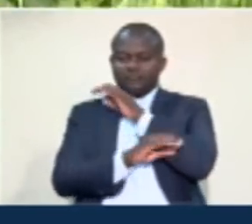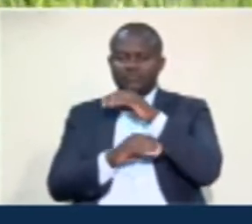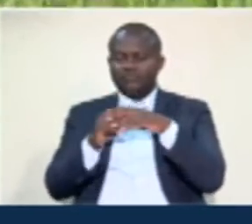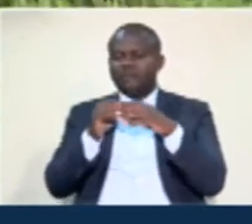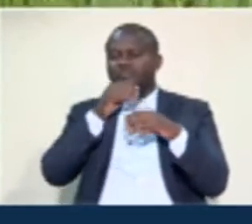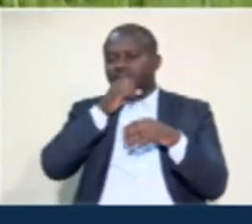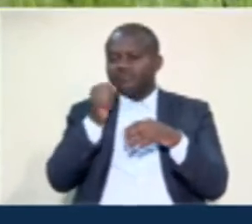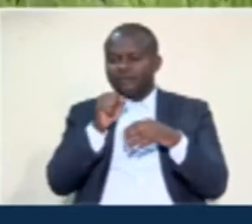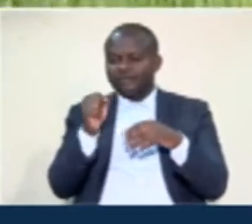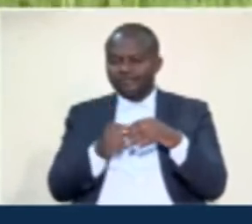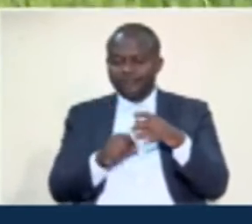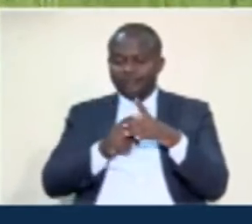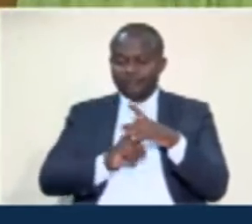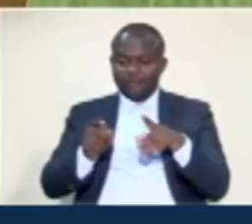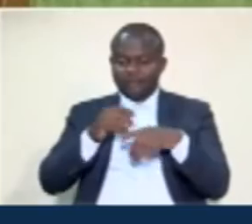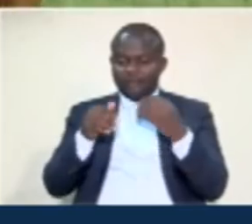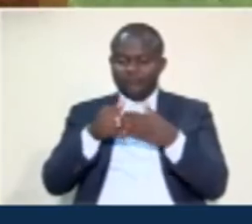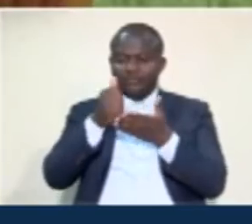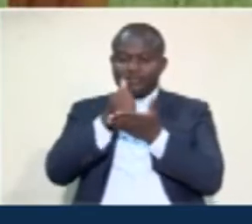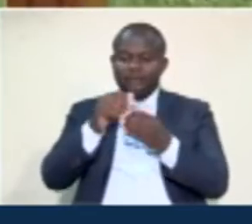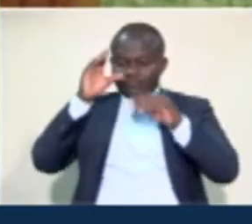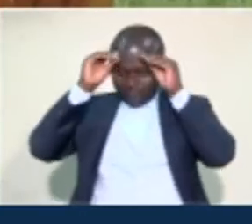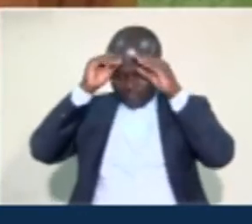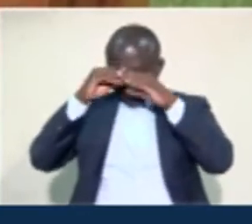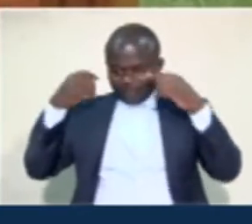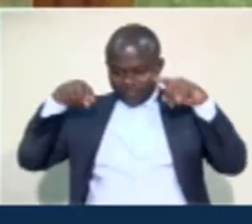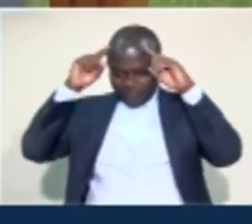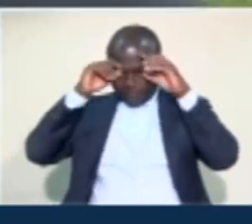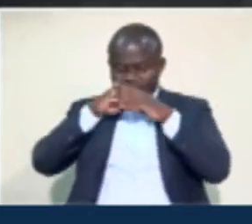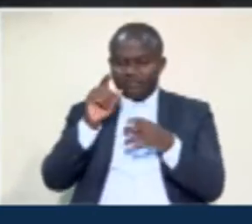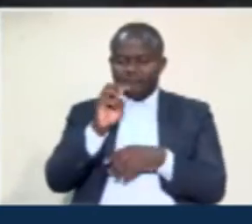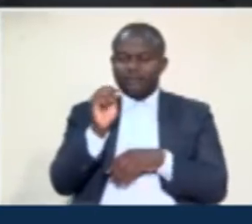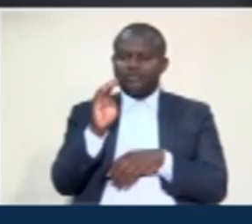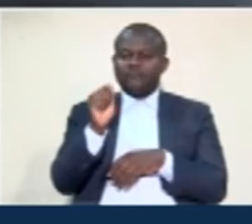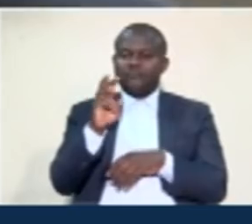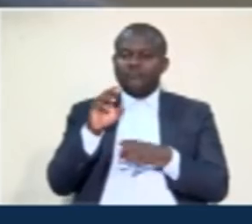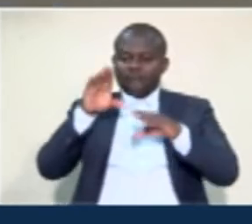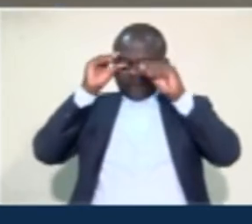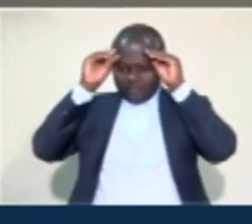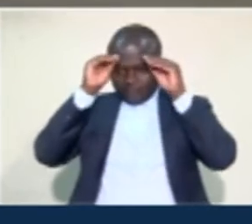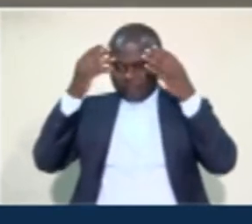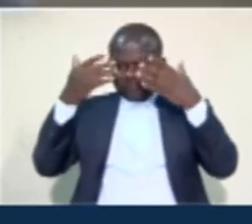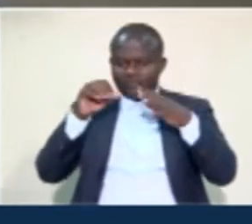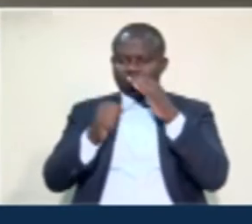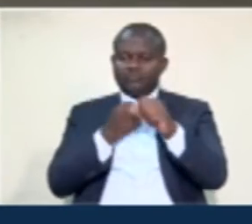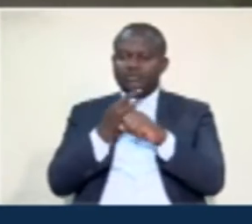Umusaza Mpyisi yaje guhunga ariko abazungu bamufasha kujya kwiga muri kaminuza muri Zimbabwe. Yarangije kwiga muri kaminuza